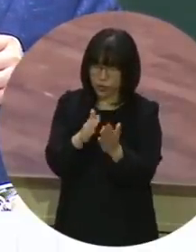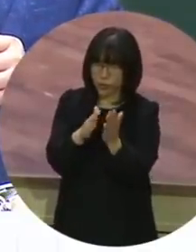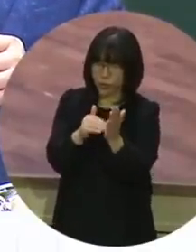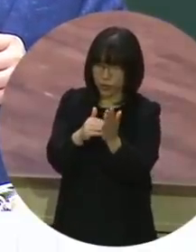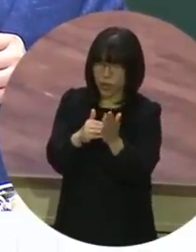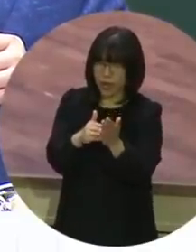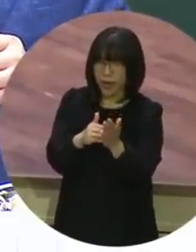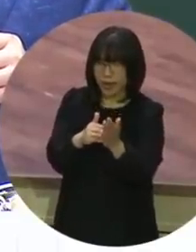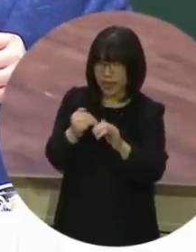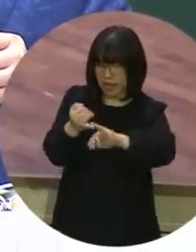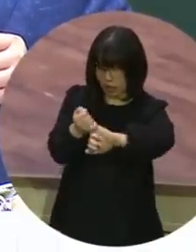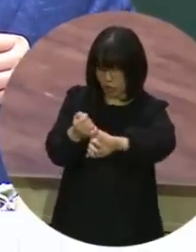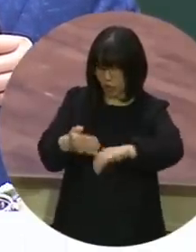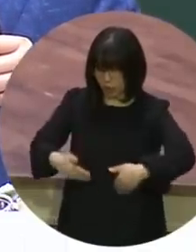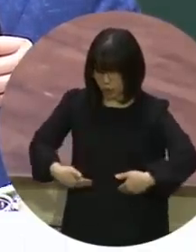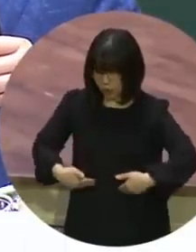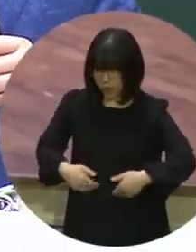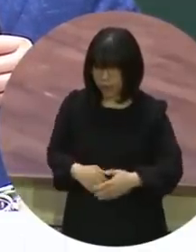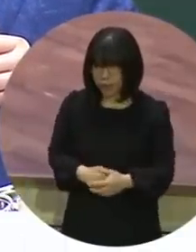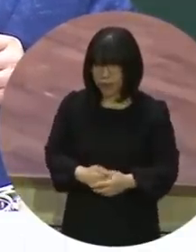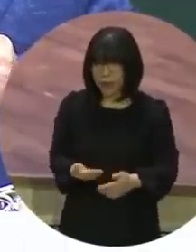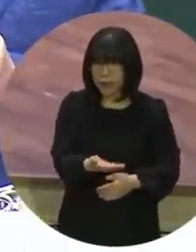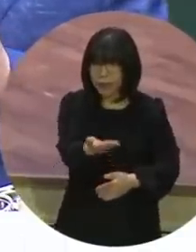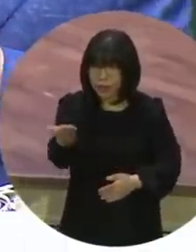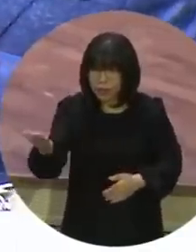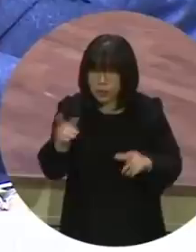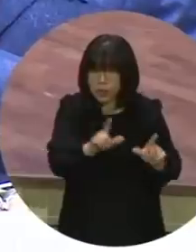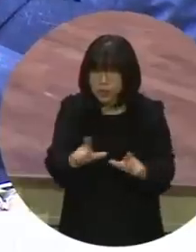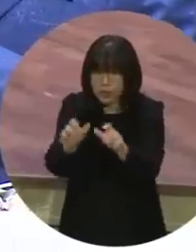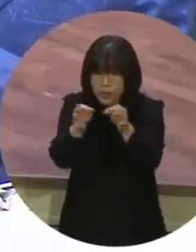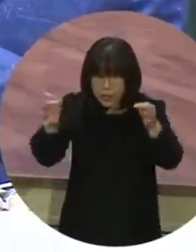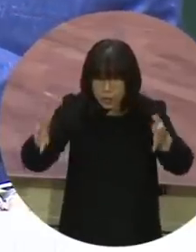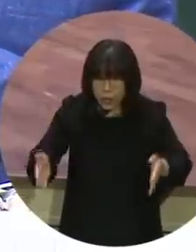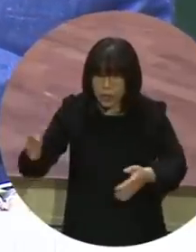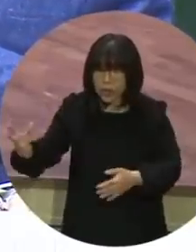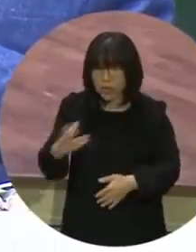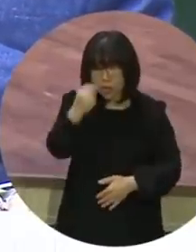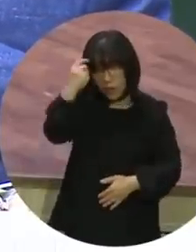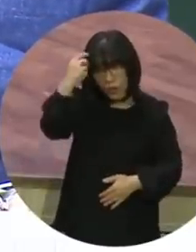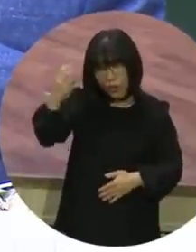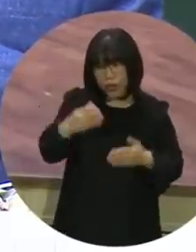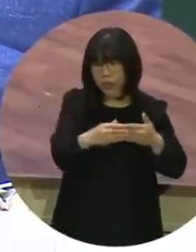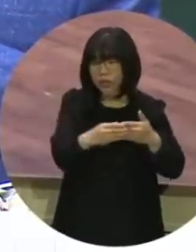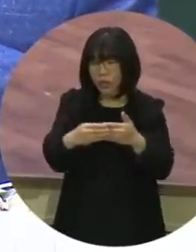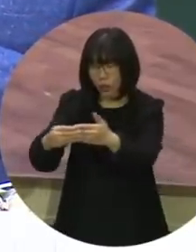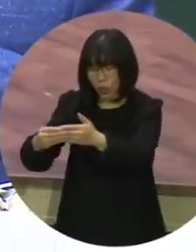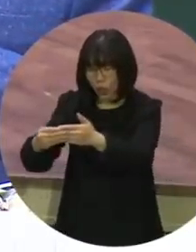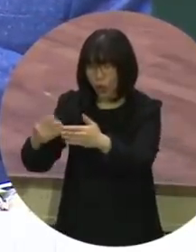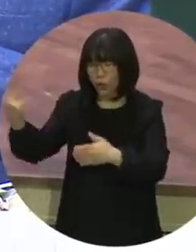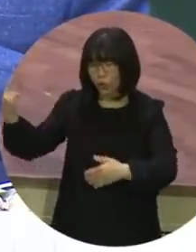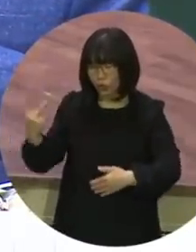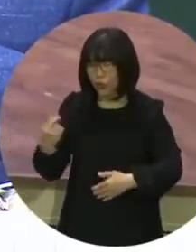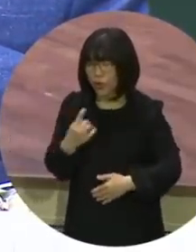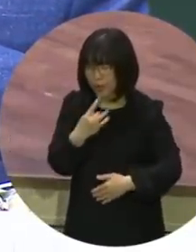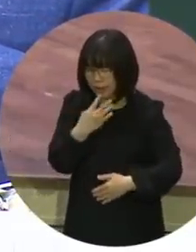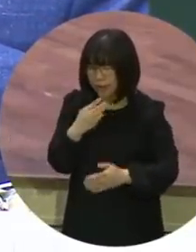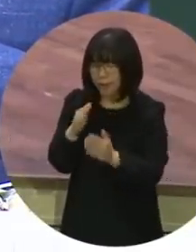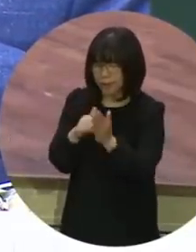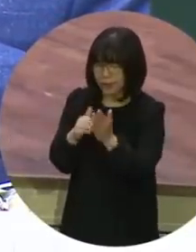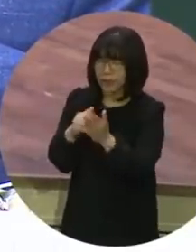있어야 돼요. 이게 여러분이 살면서요 성령 인도 받는 본론 인생입니다. 본론 인생이